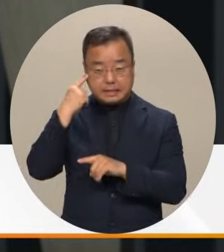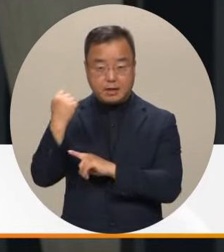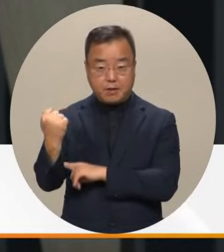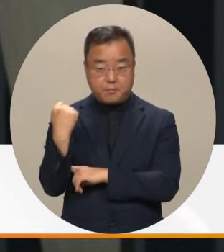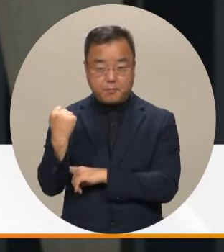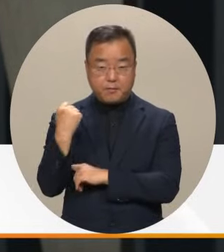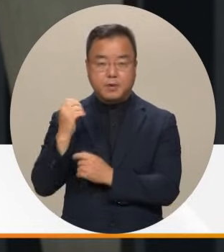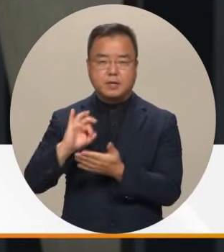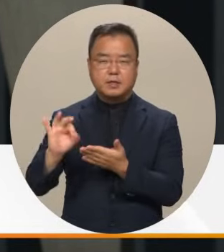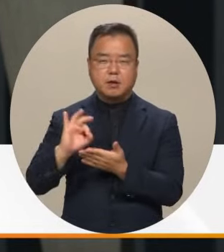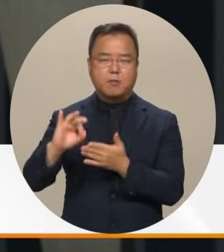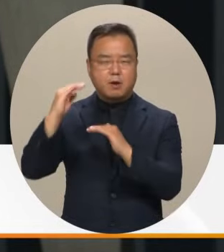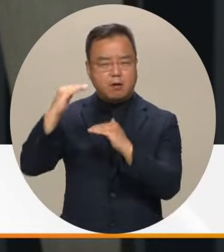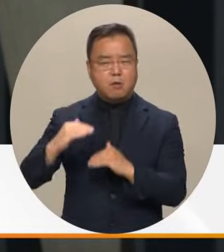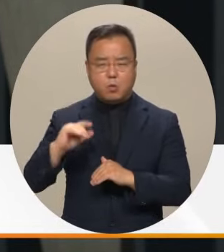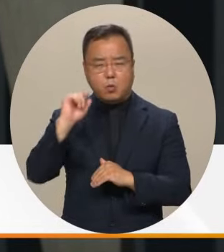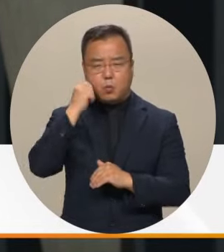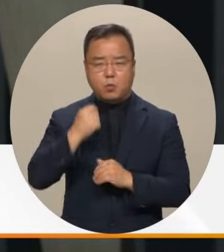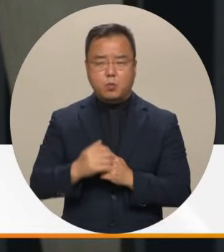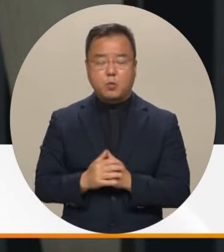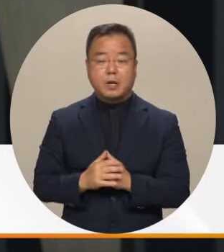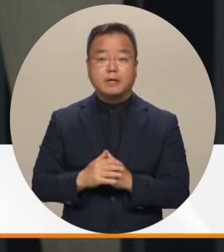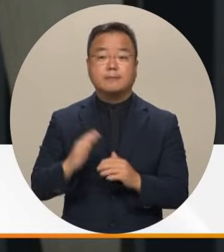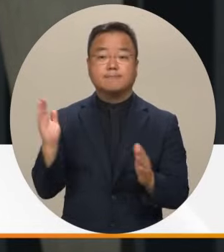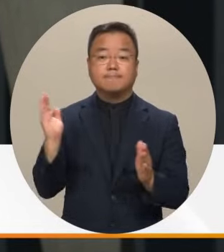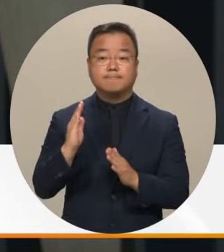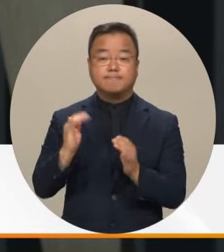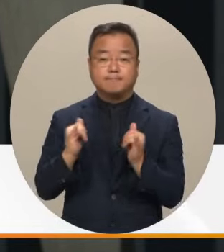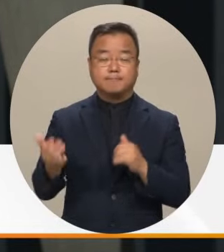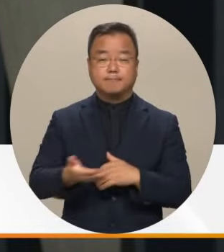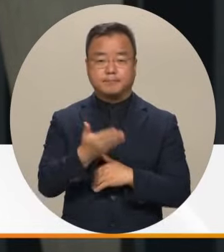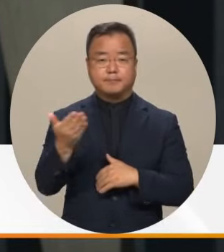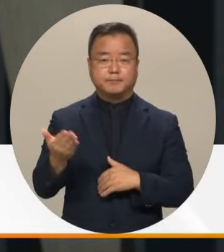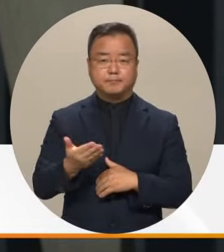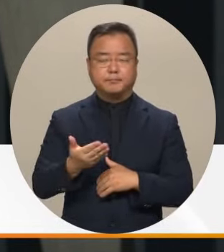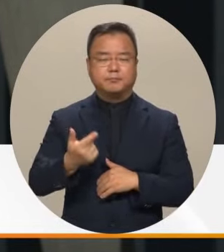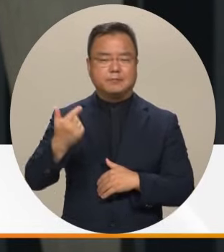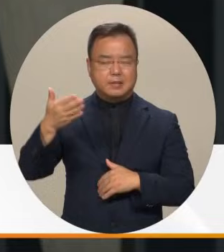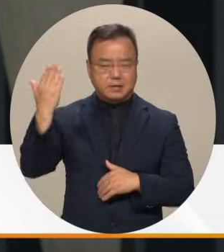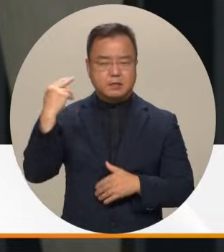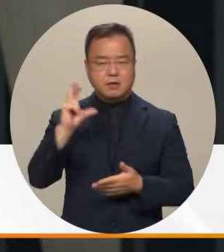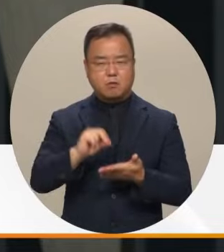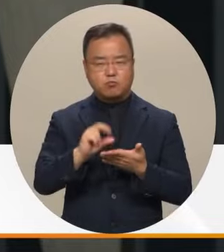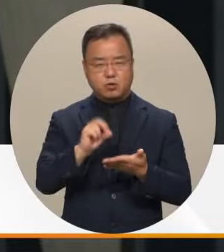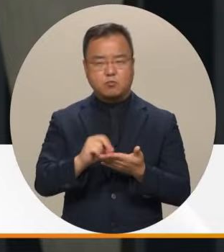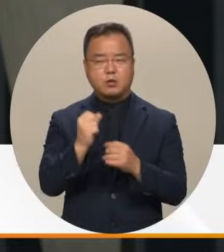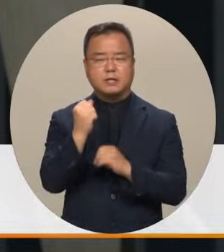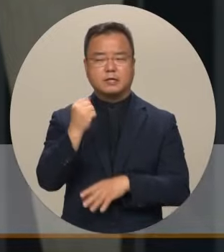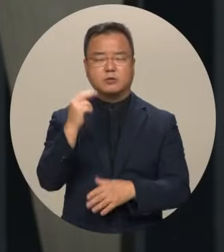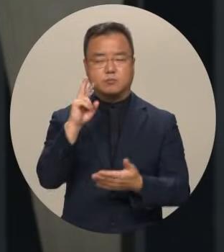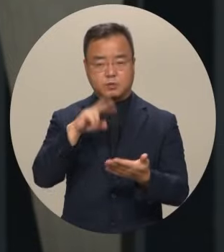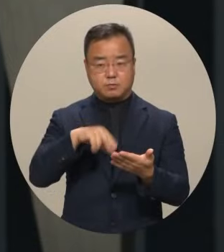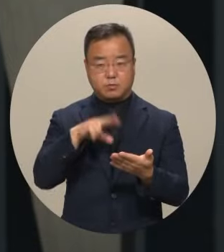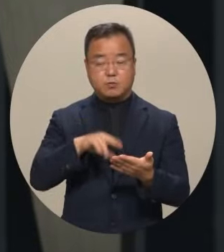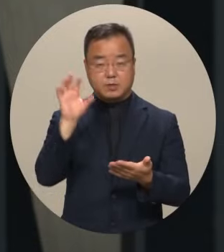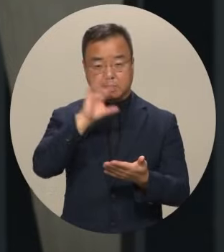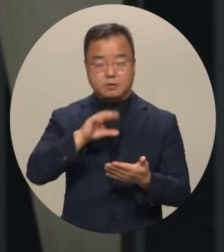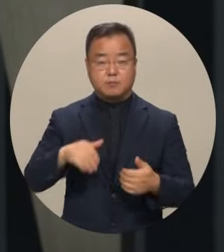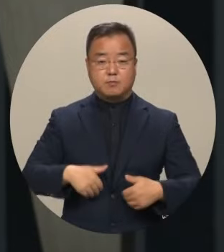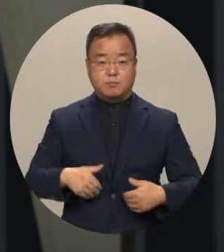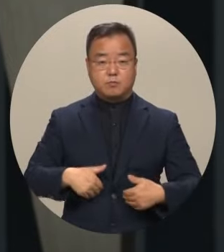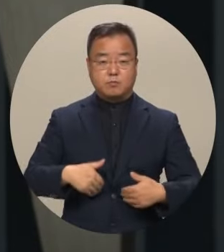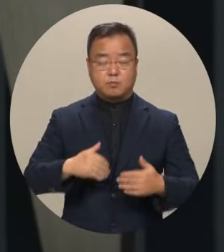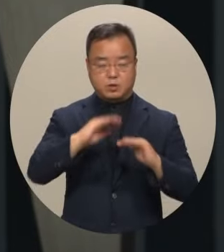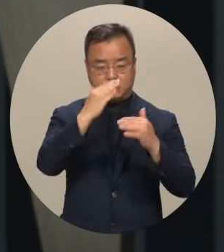생각보다 내용이 좀 어렵습니다 그래서 우리 학생들이 기출 문제들을 좀 바탕으로 해서 연습을 할 필요도 있고요이 제시문